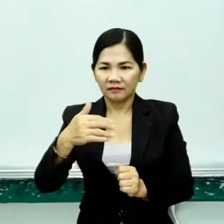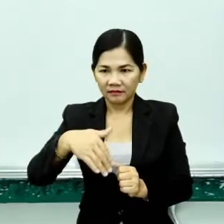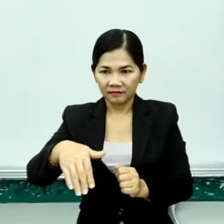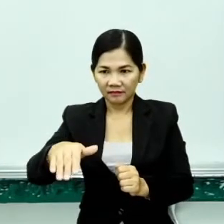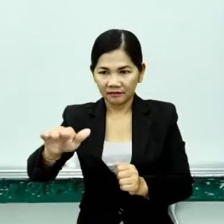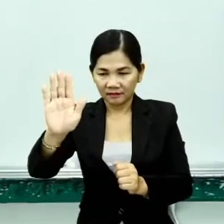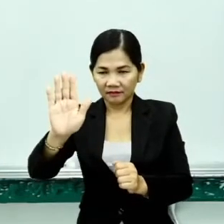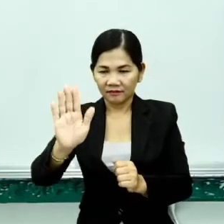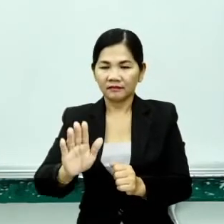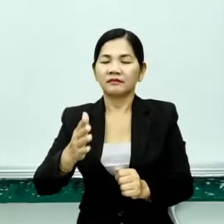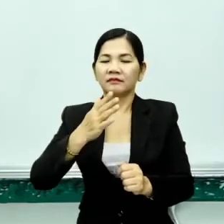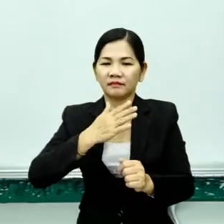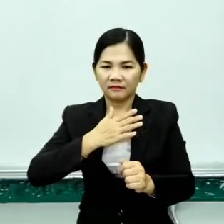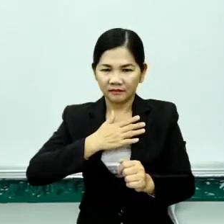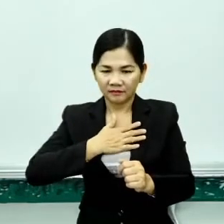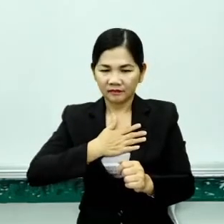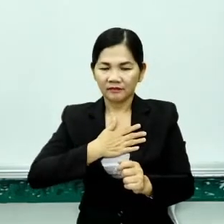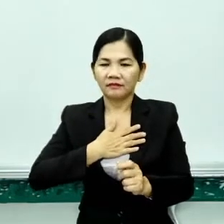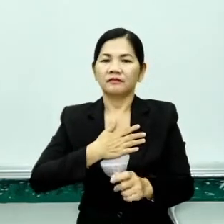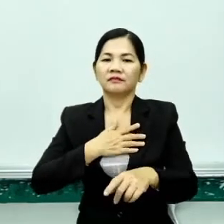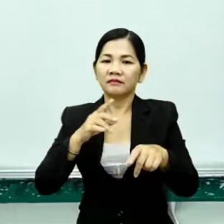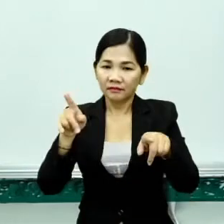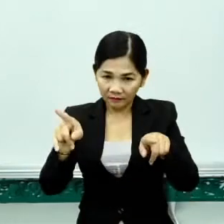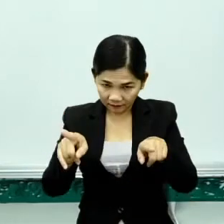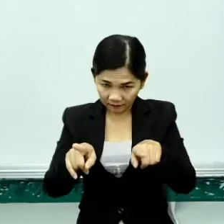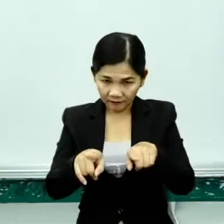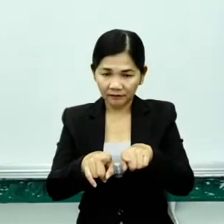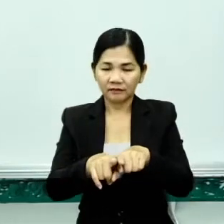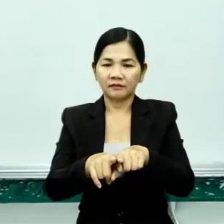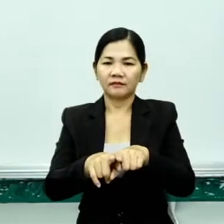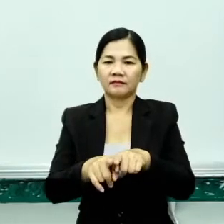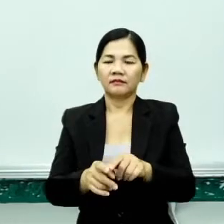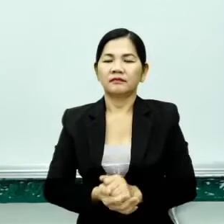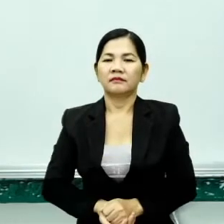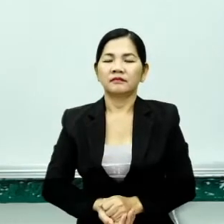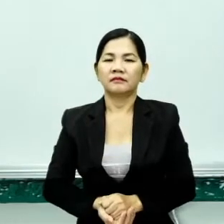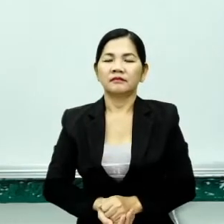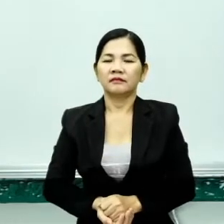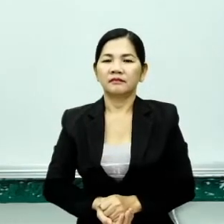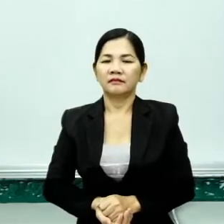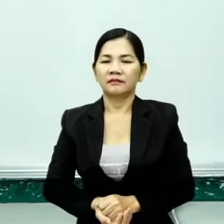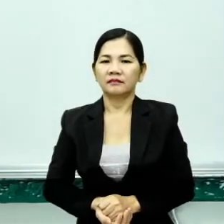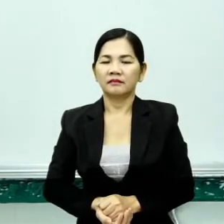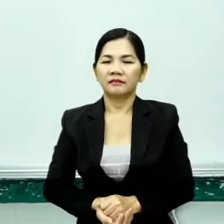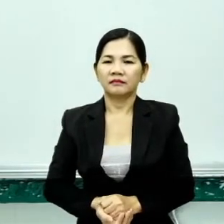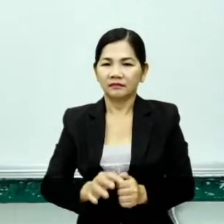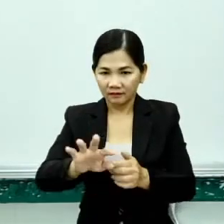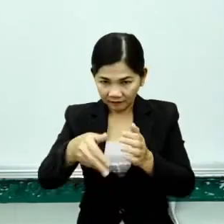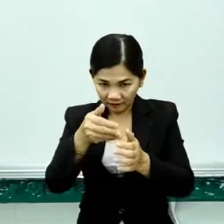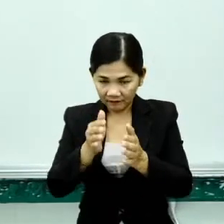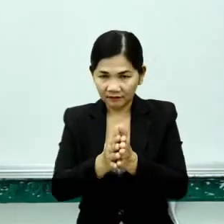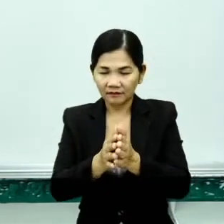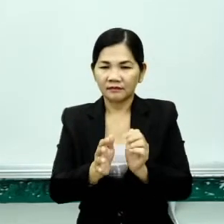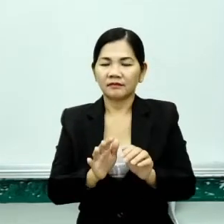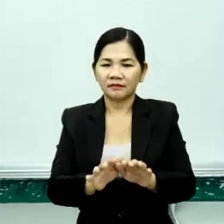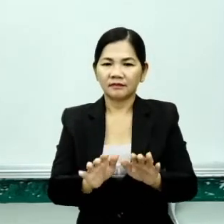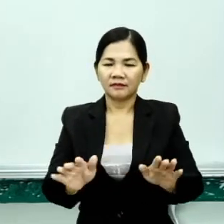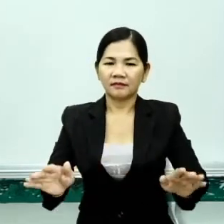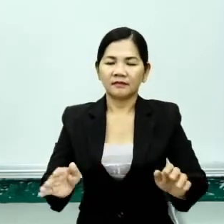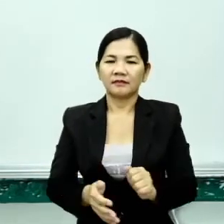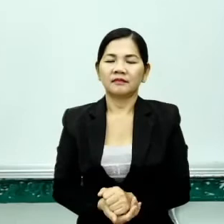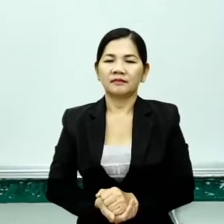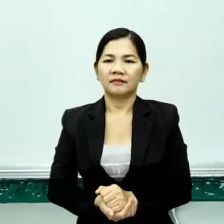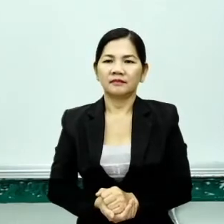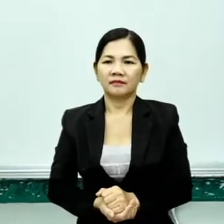niềng từ xa la chi mùi nhóm tê cha ông con tràn con tặng ác